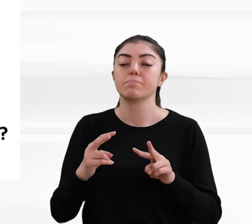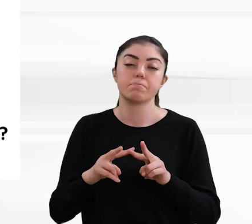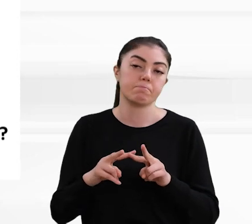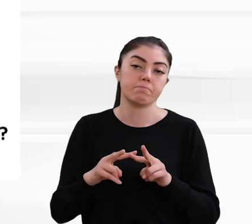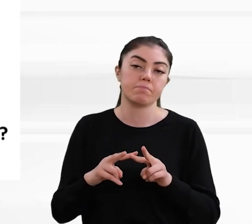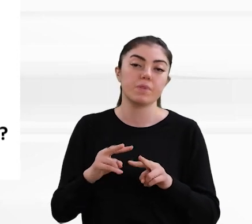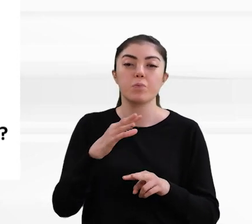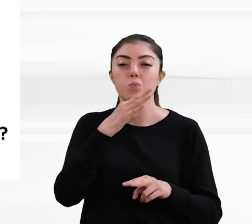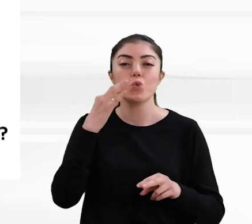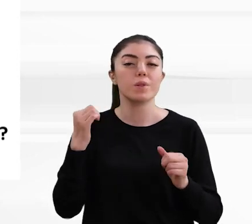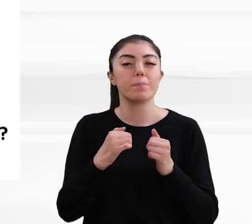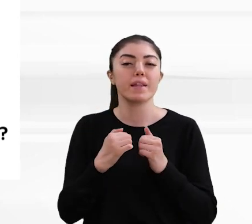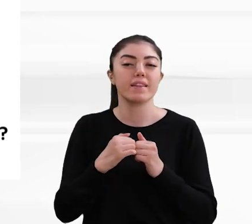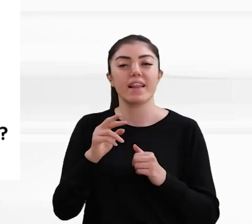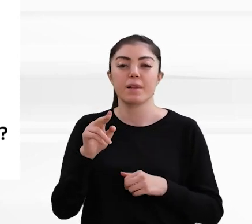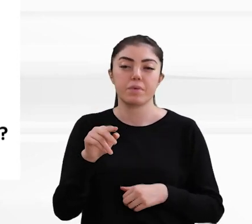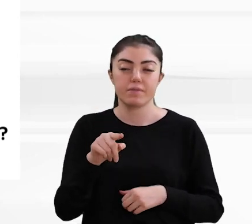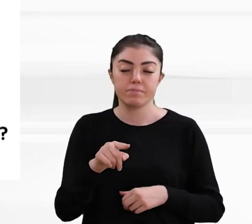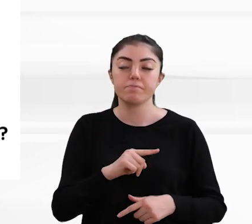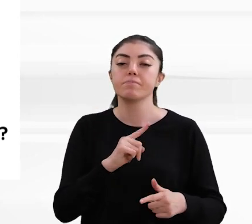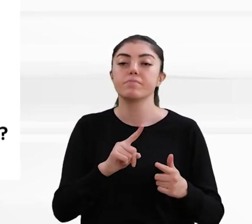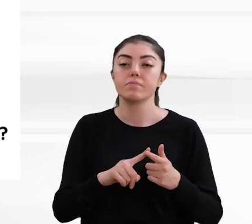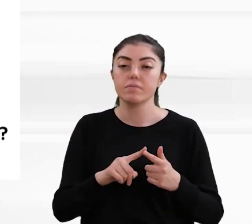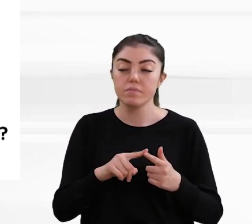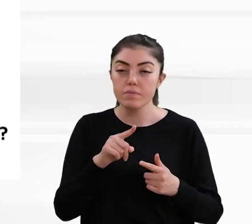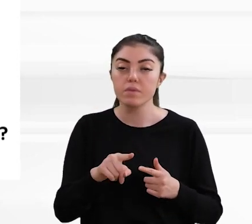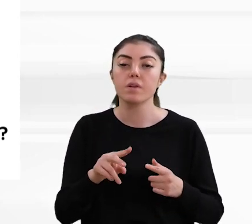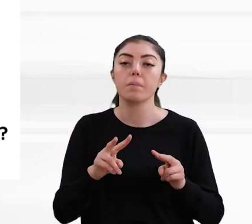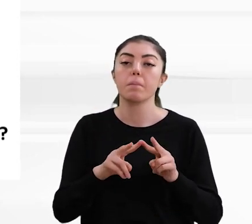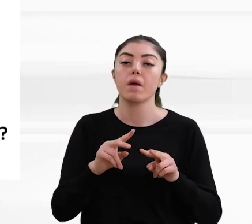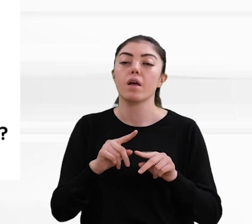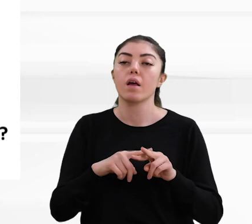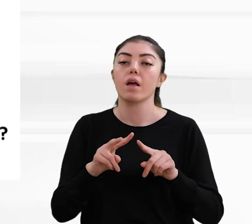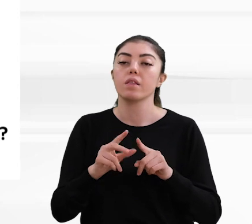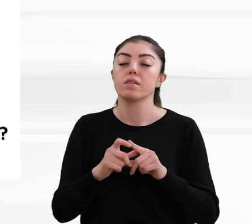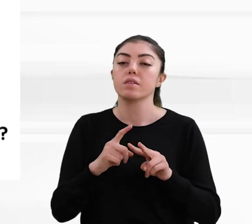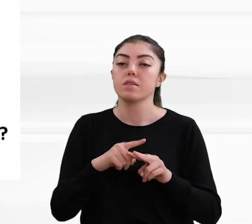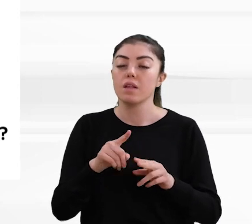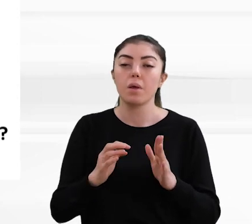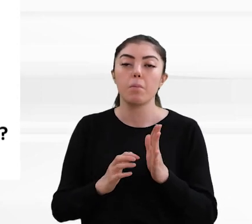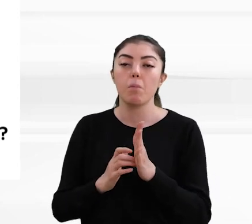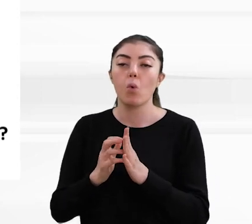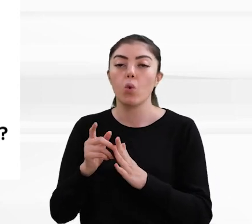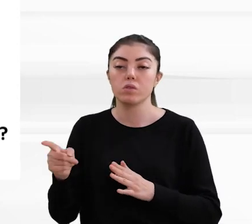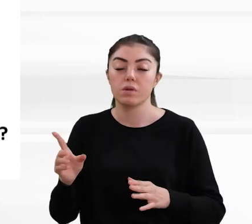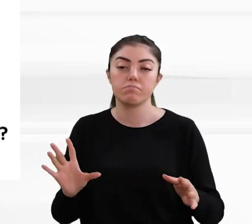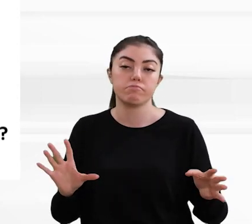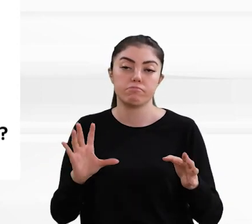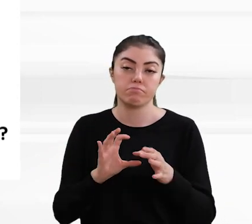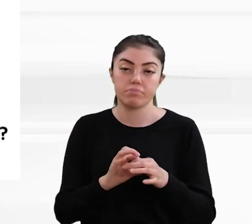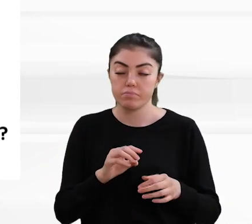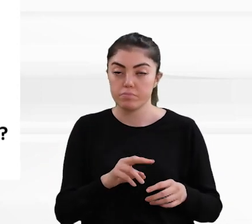verdik motoas mutlu birliktelik için mandalar ile bir çayırdaki böceklerin birlikteliğinde